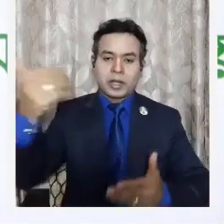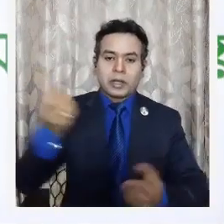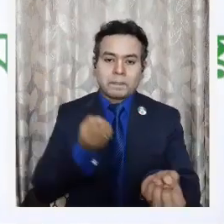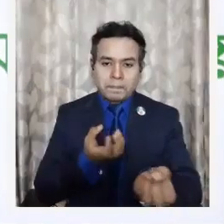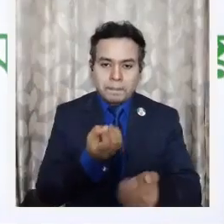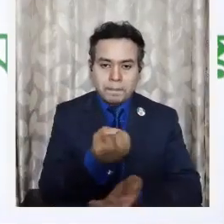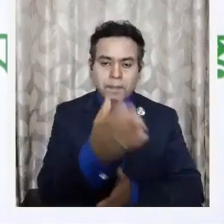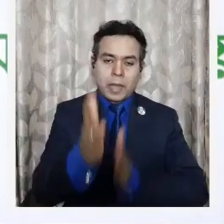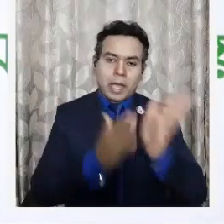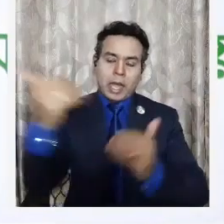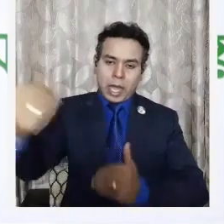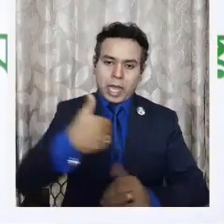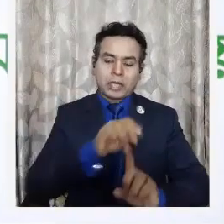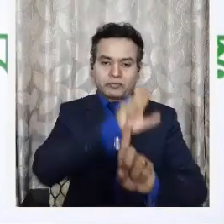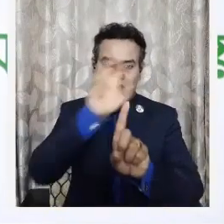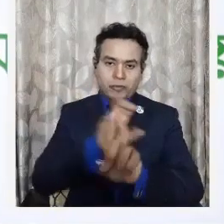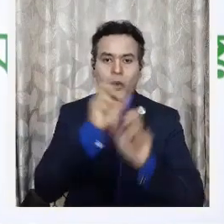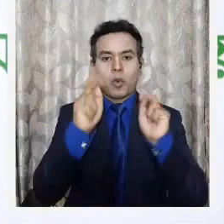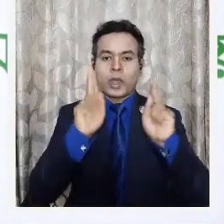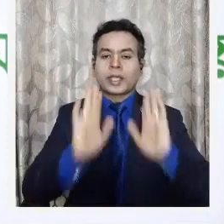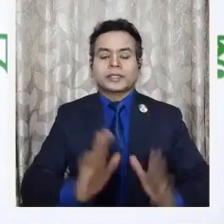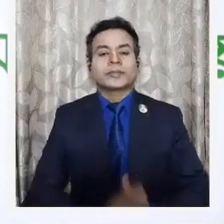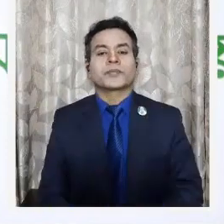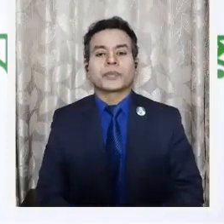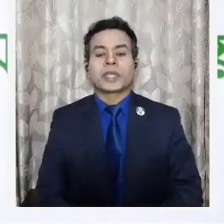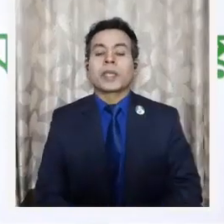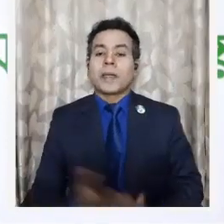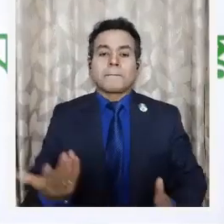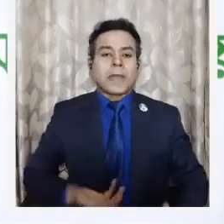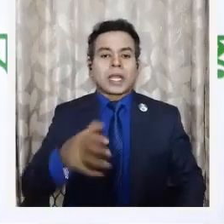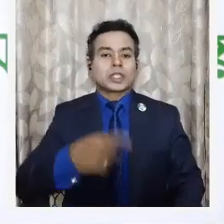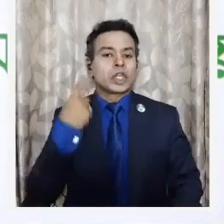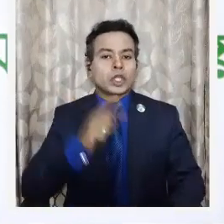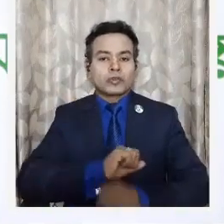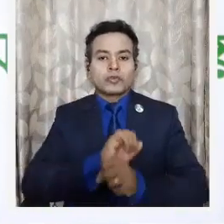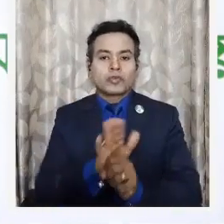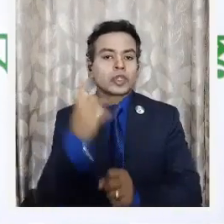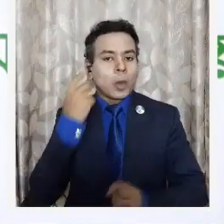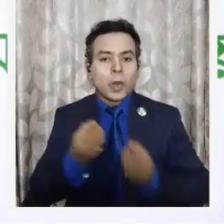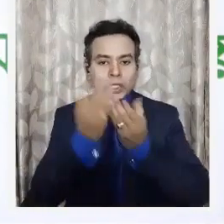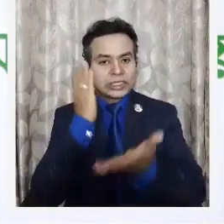712,778 জন বিভিন্ন বন্দর এবং ক্যান্টনমেন্ট রেল স্টেশনে।